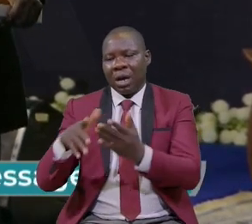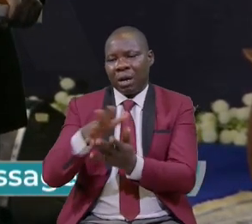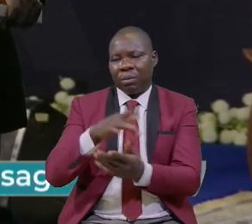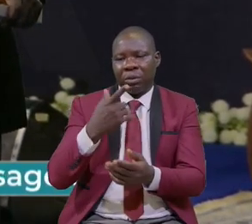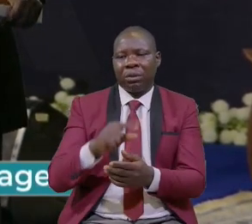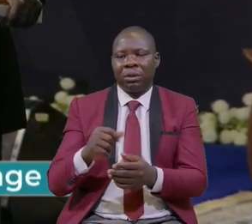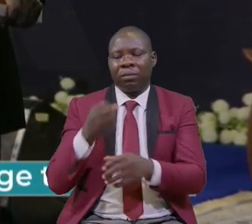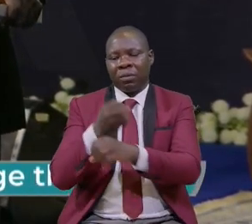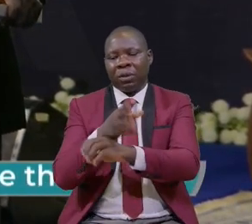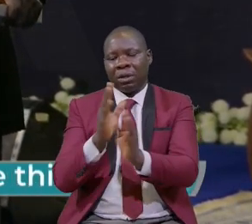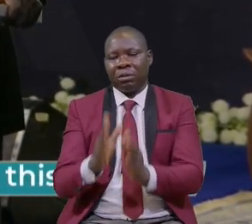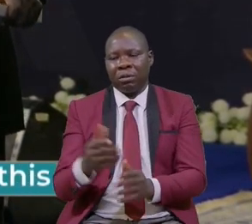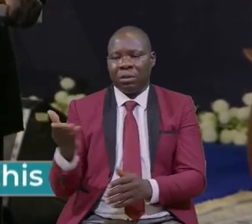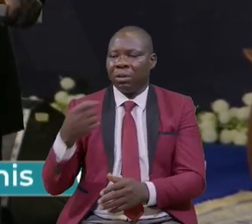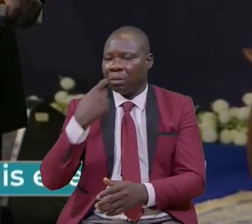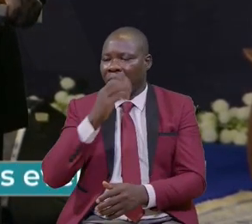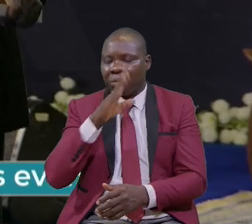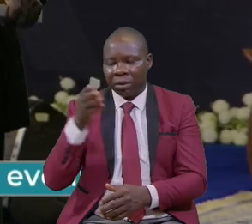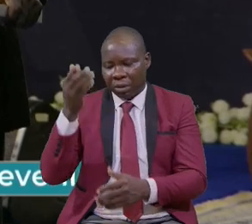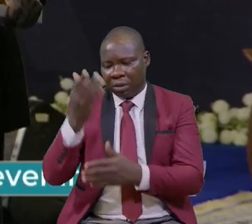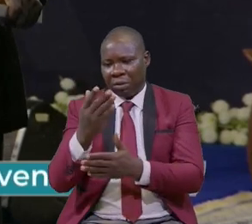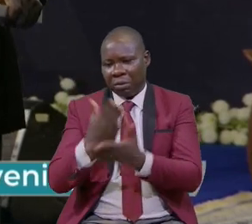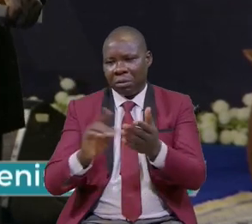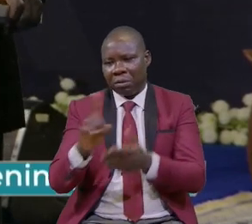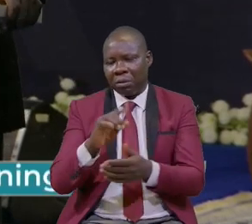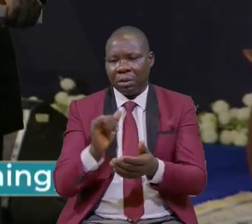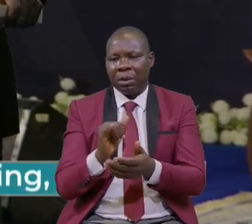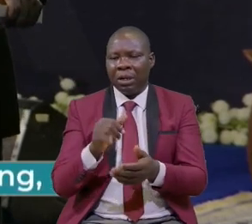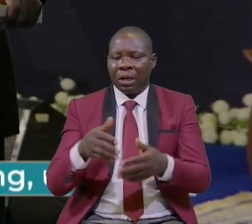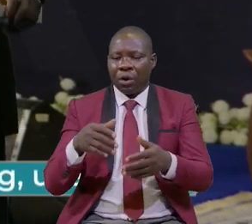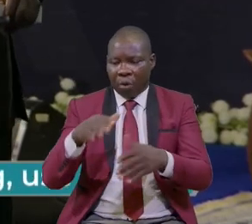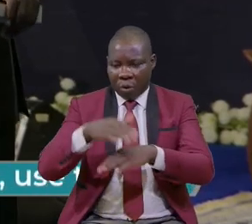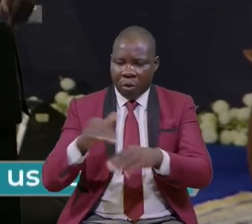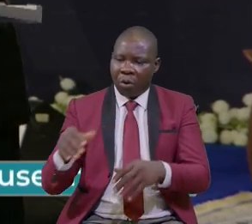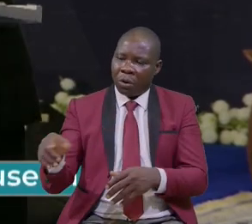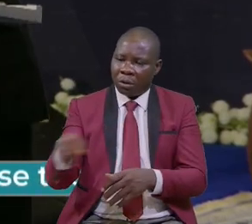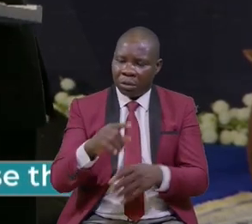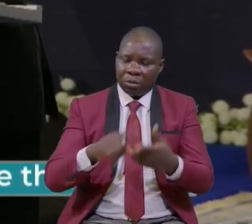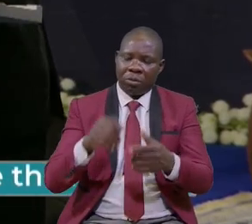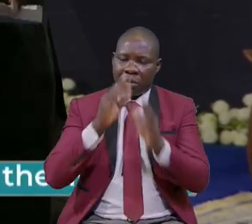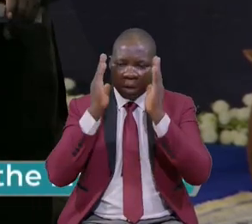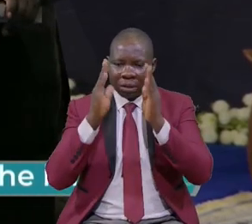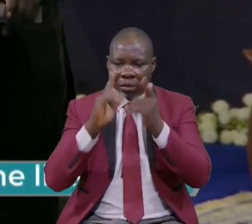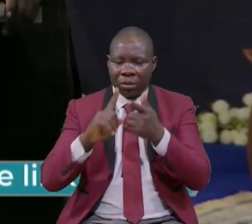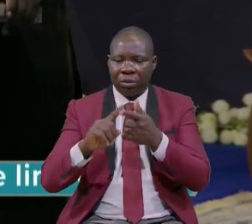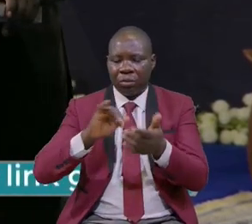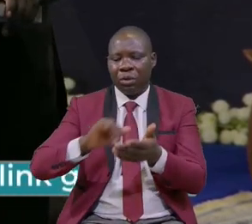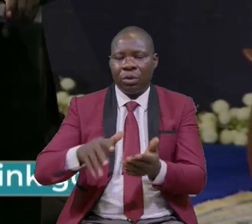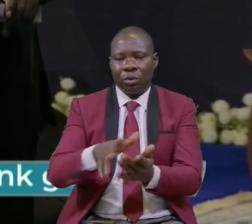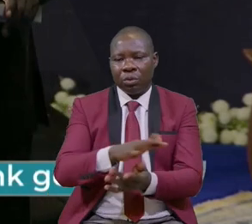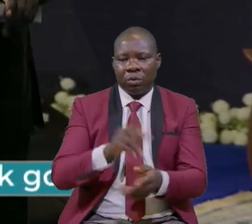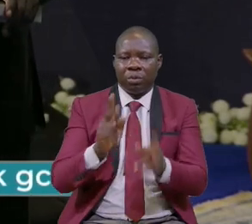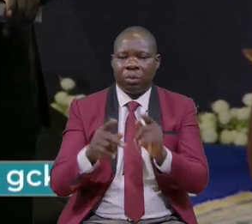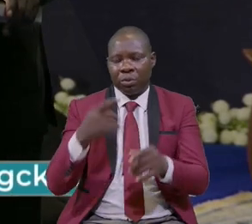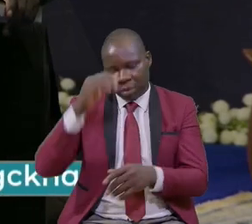aidez-les pour remplir laaffiche il y a pas